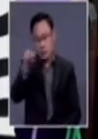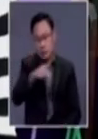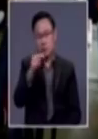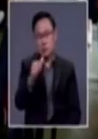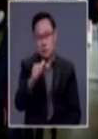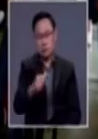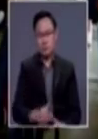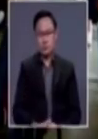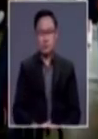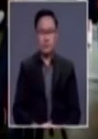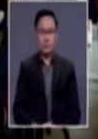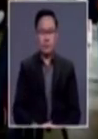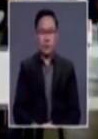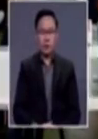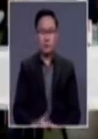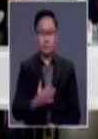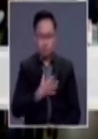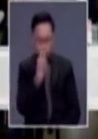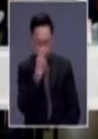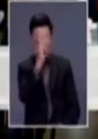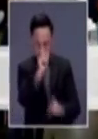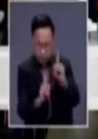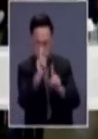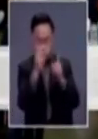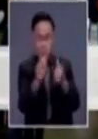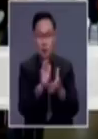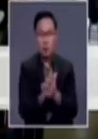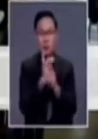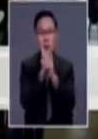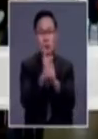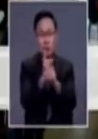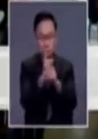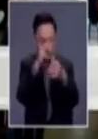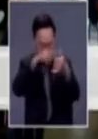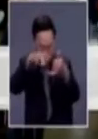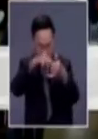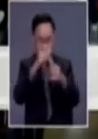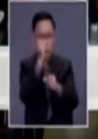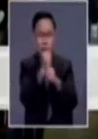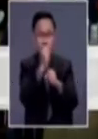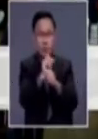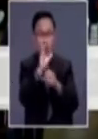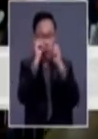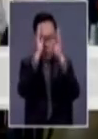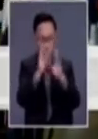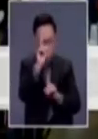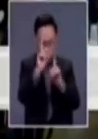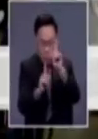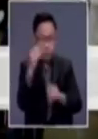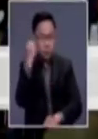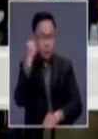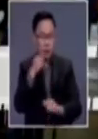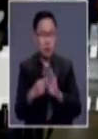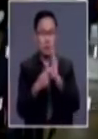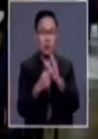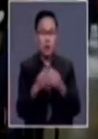ฤษได ้ก็จากเกณฑ์ที่พัฒนามาแล้วครับเราก็มีการติดตามแล้วก็ตรวจสอบผลอย่างสม่ำเสมอครับผ่านอาจจะผ่านท